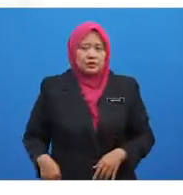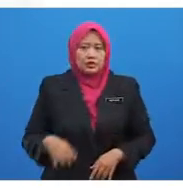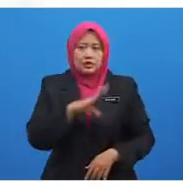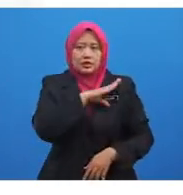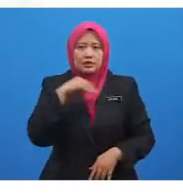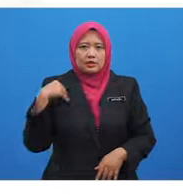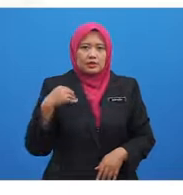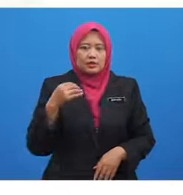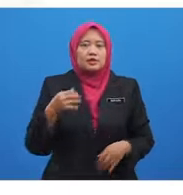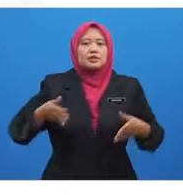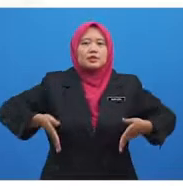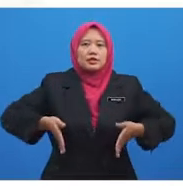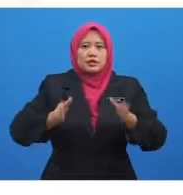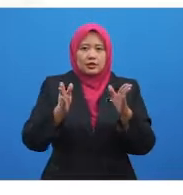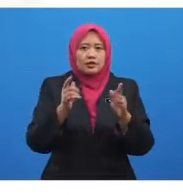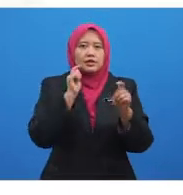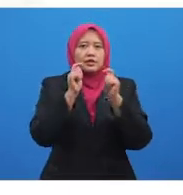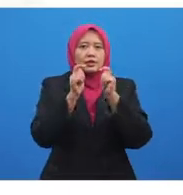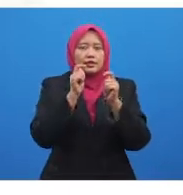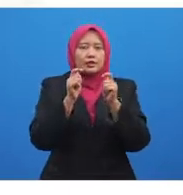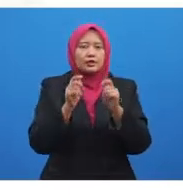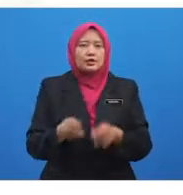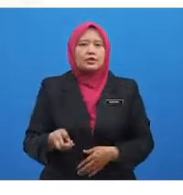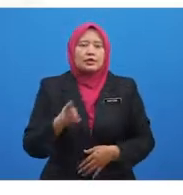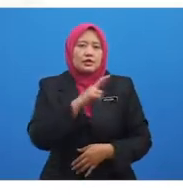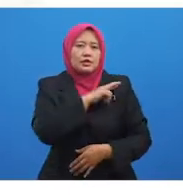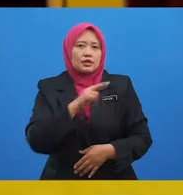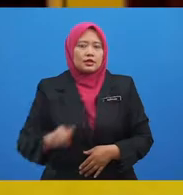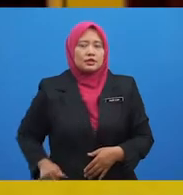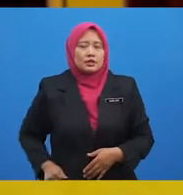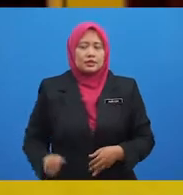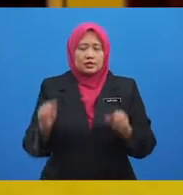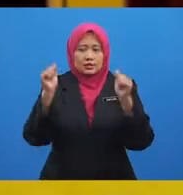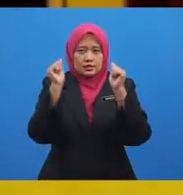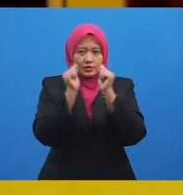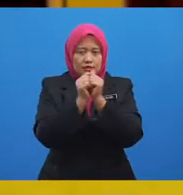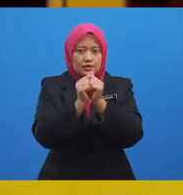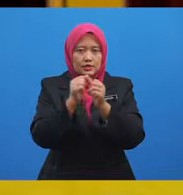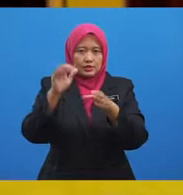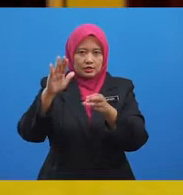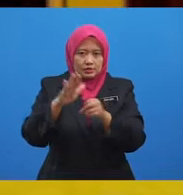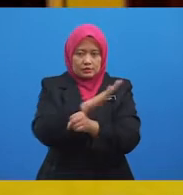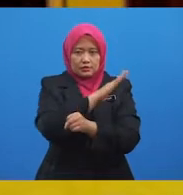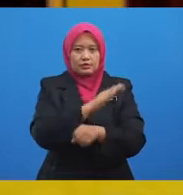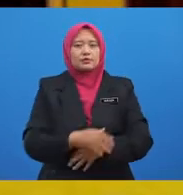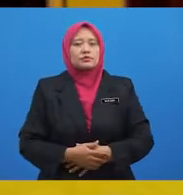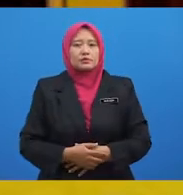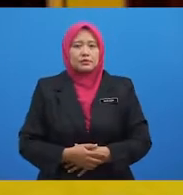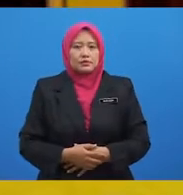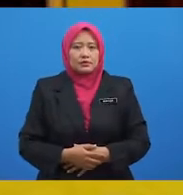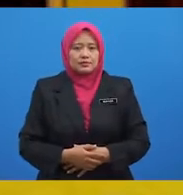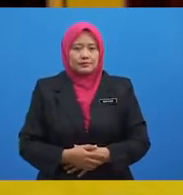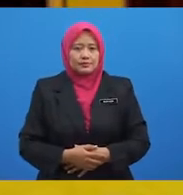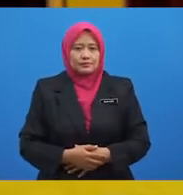titah perintah raja dengan sempurna. Contohnya, pembesar, pawang raja dan